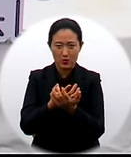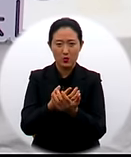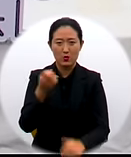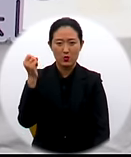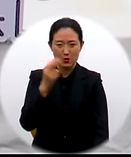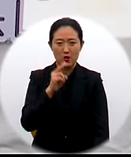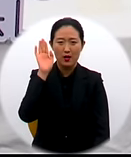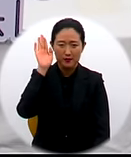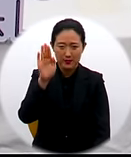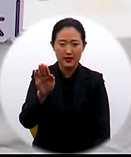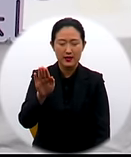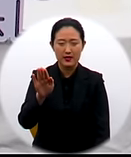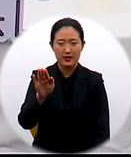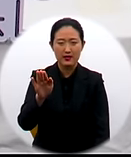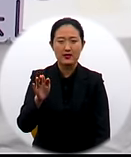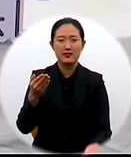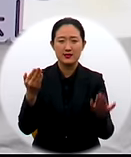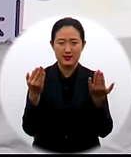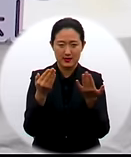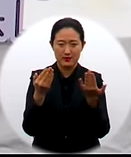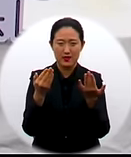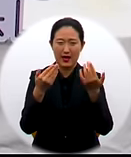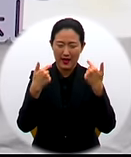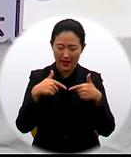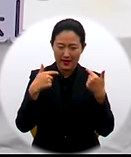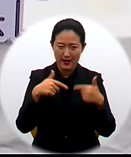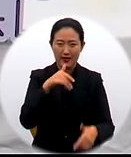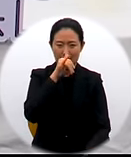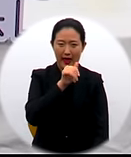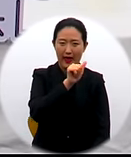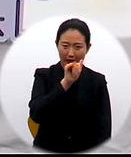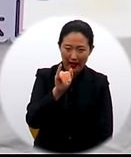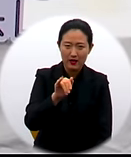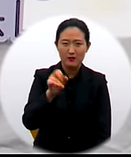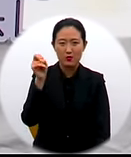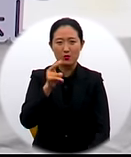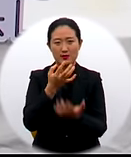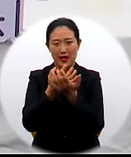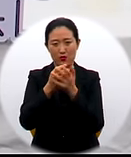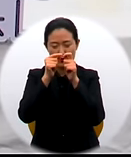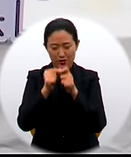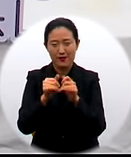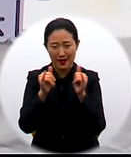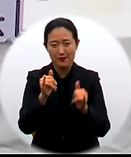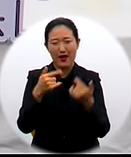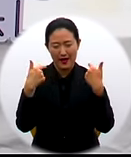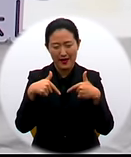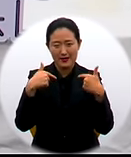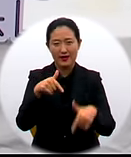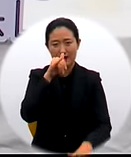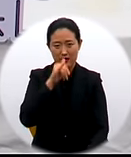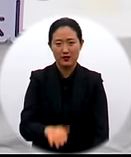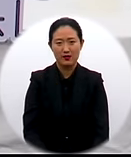항상 있어요. AI 개발자, 데이터 분석가 항상 있잖아요. 이 데이터 분석가. 근데 이게 15년도 안 된다고 했단 말이에요. 그럼 도대체 이